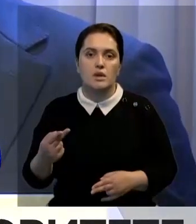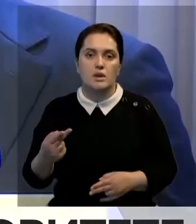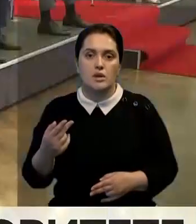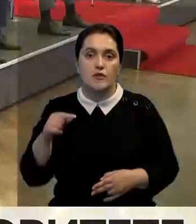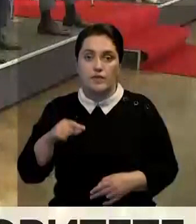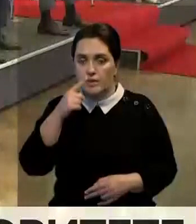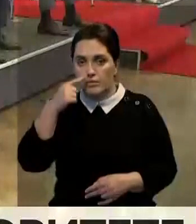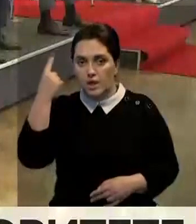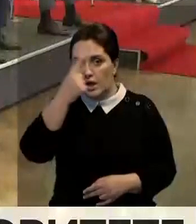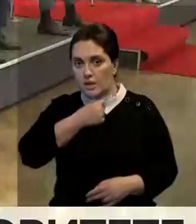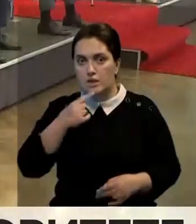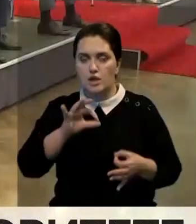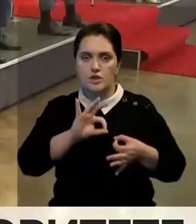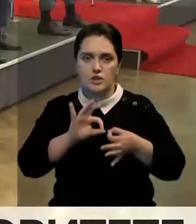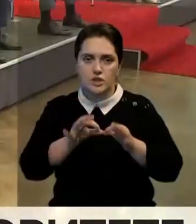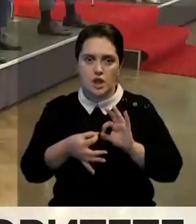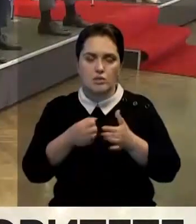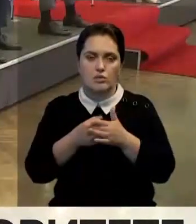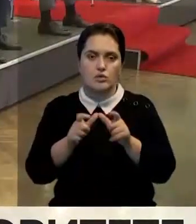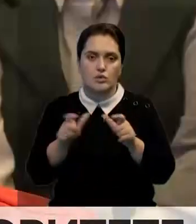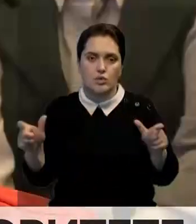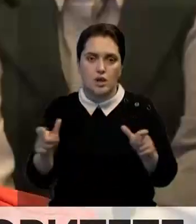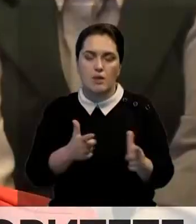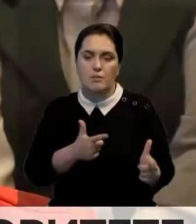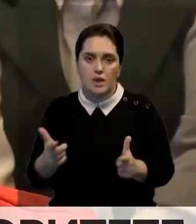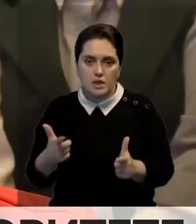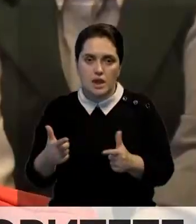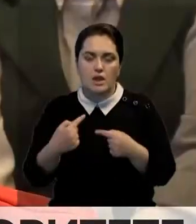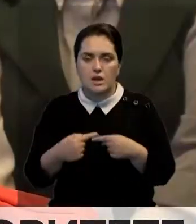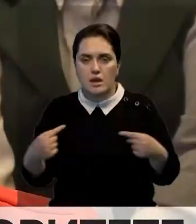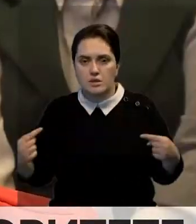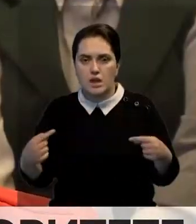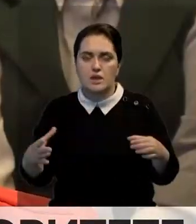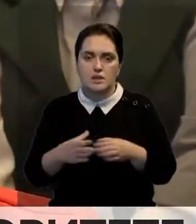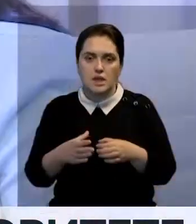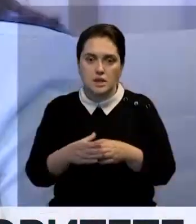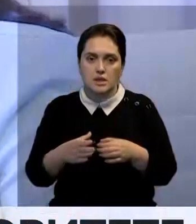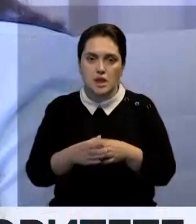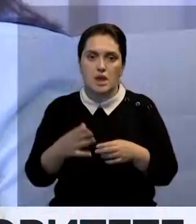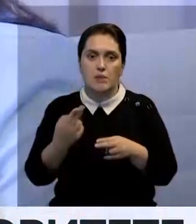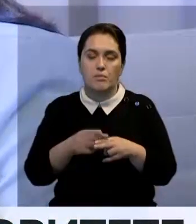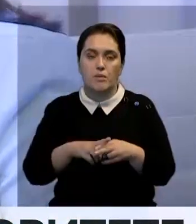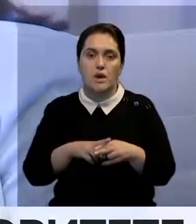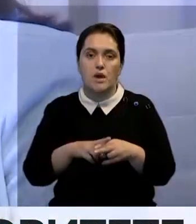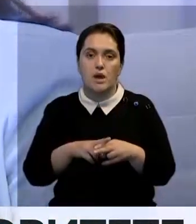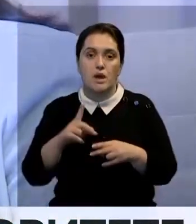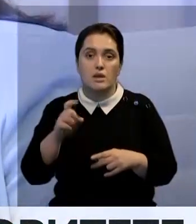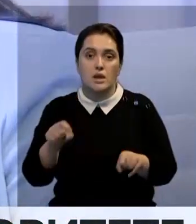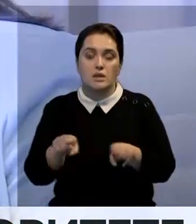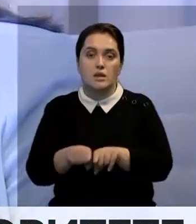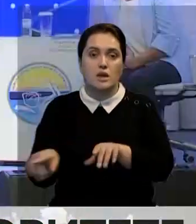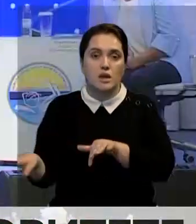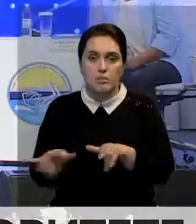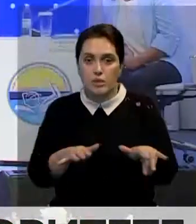этом году. Тщательная дошкольная подготовка, максимальный охват детей различными секциями и кружками, доступность цифровым сервисам. Именно за счет таких мер в